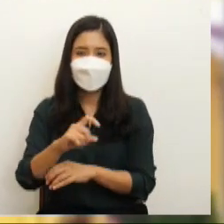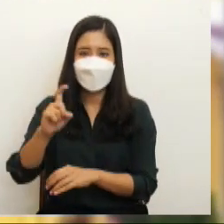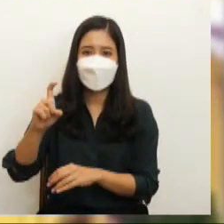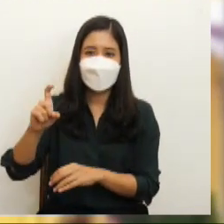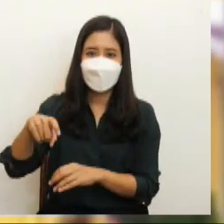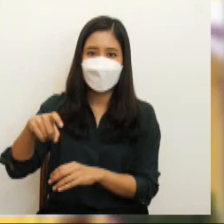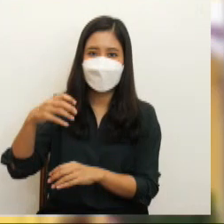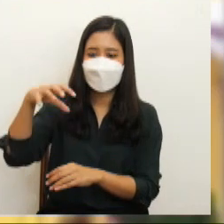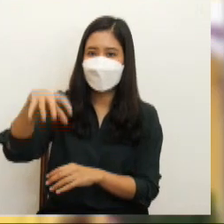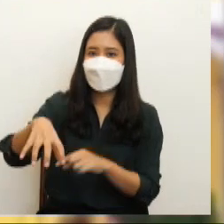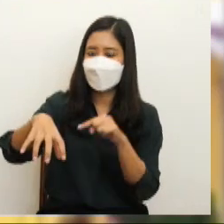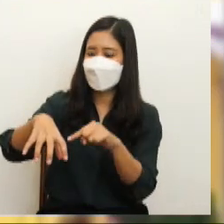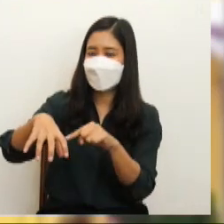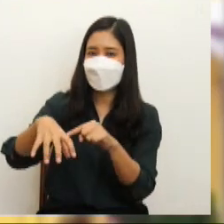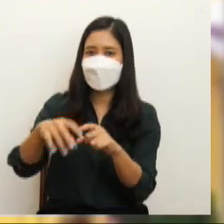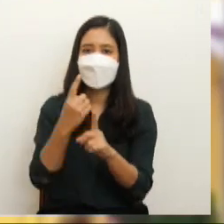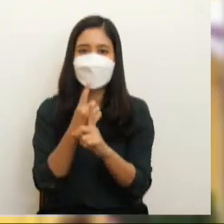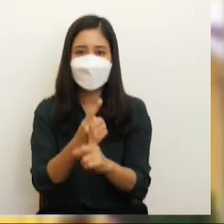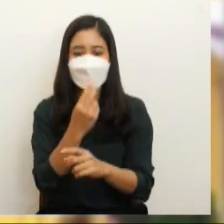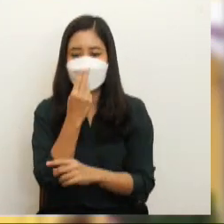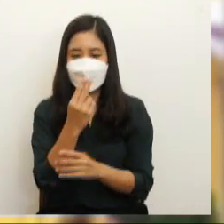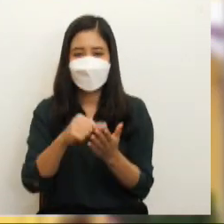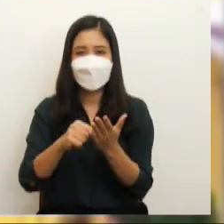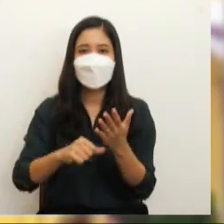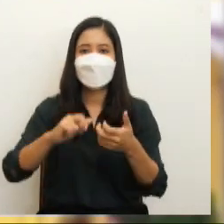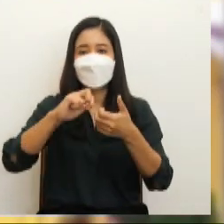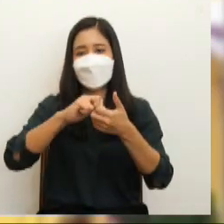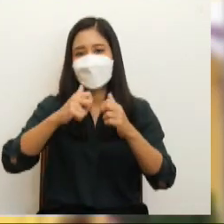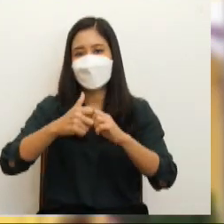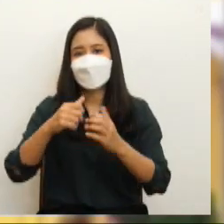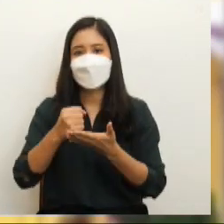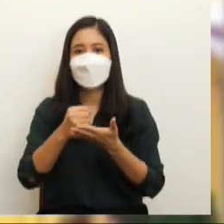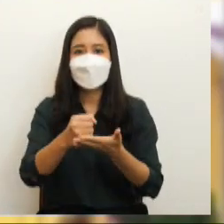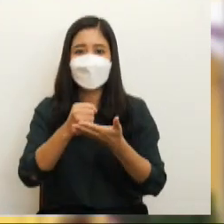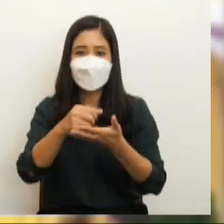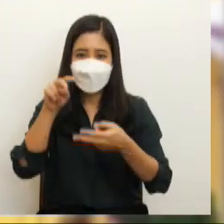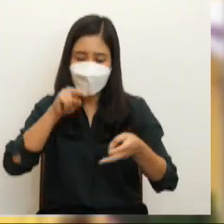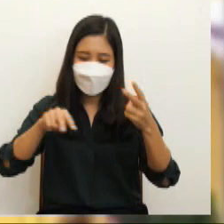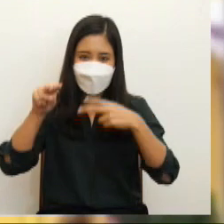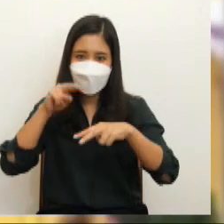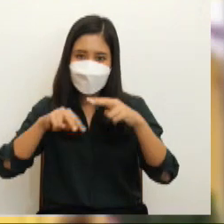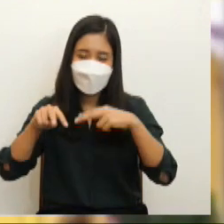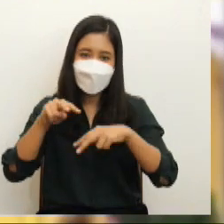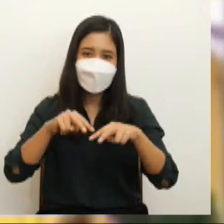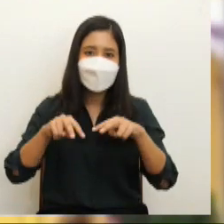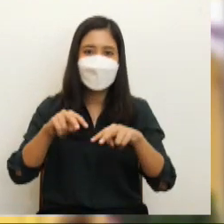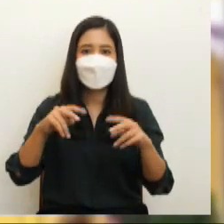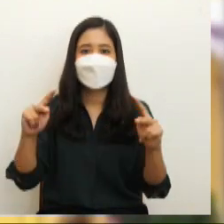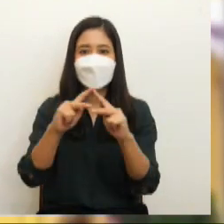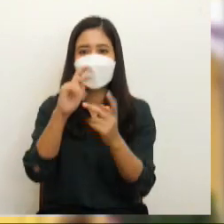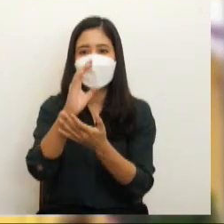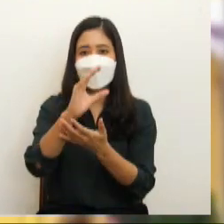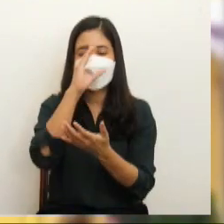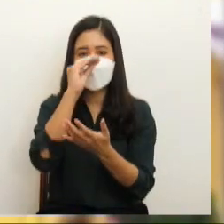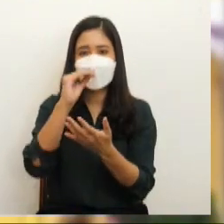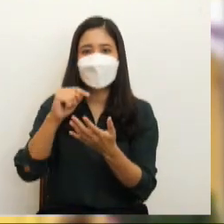ศูนย์ที่ติดตามสถานการณ์แก้ไขปัญหาและช่วยเหลือดูแล พี่น้องของชาวกระทรวงศึกษาธิการอย่าง